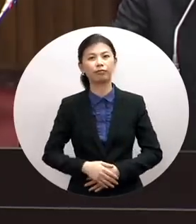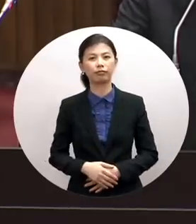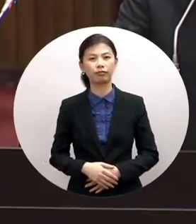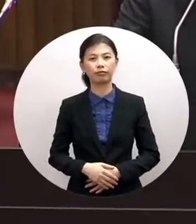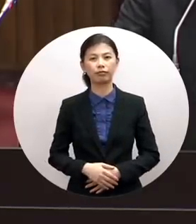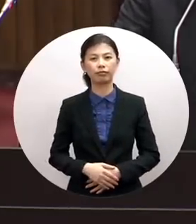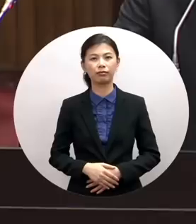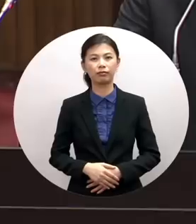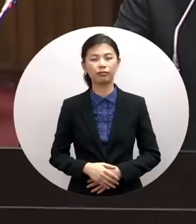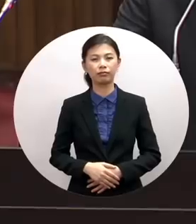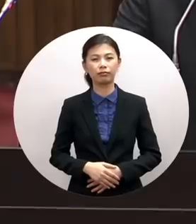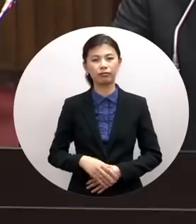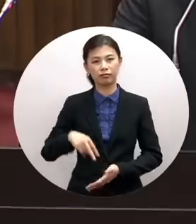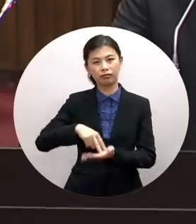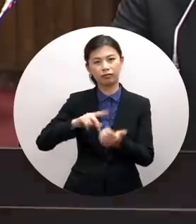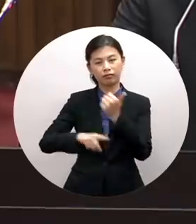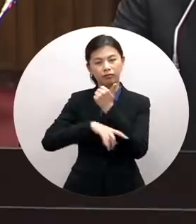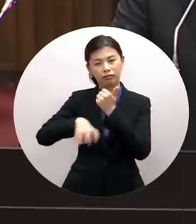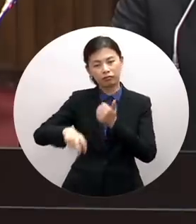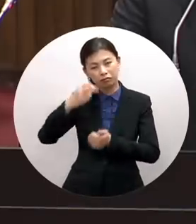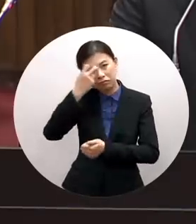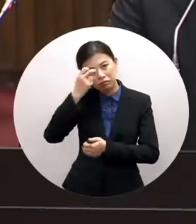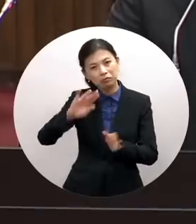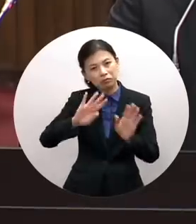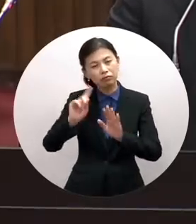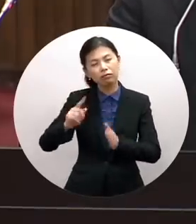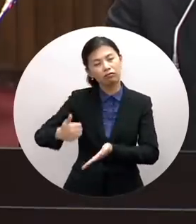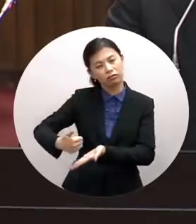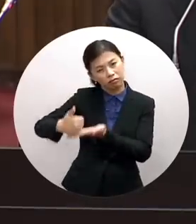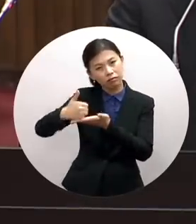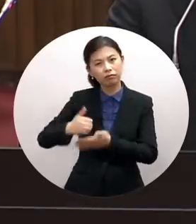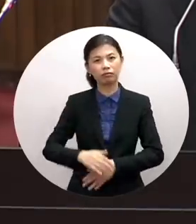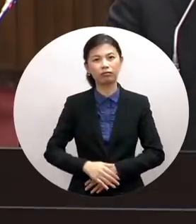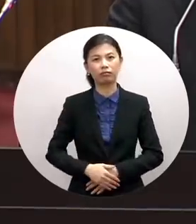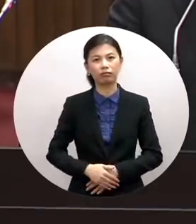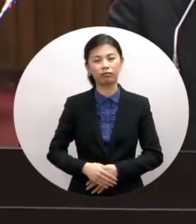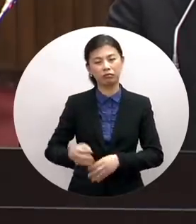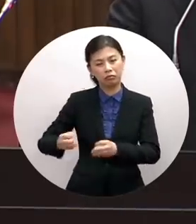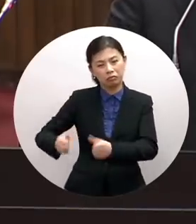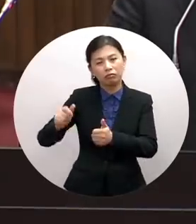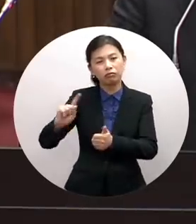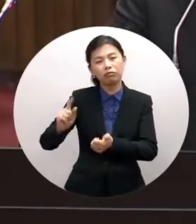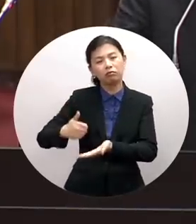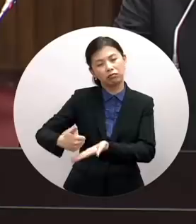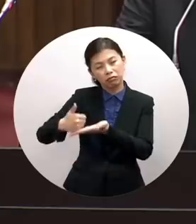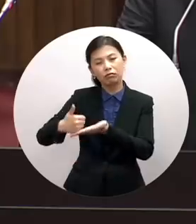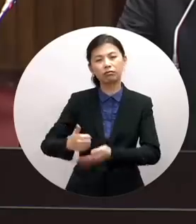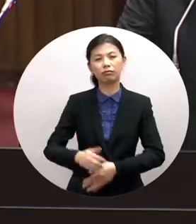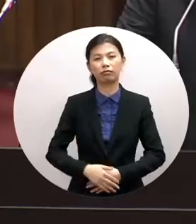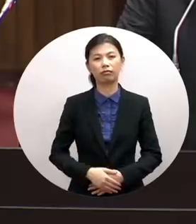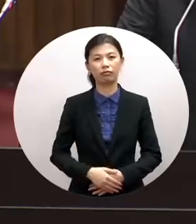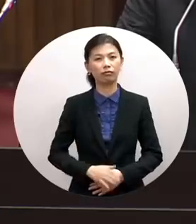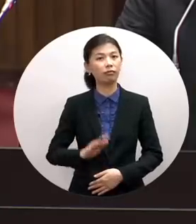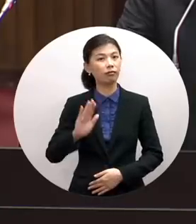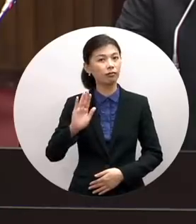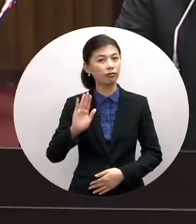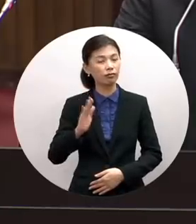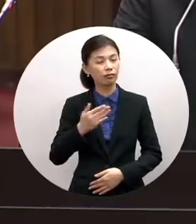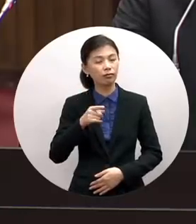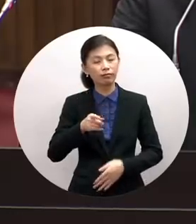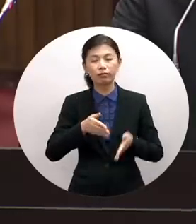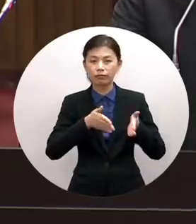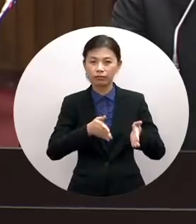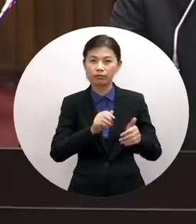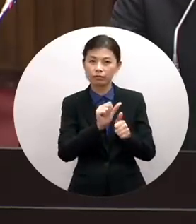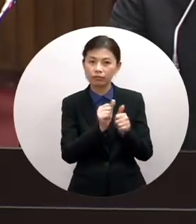以我们尊重贵院的审议以及所奠定的结果，不过就有关同婚